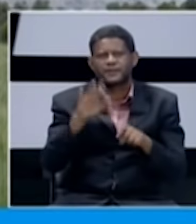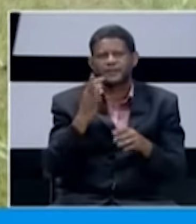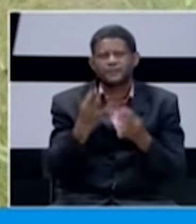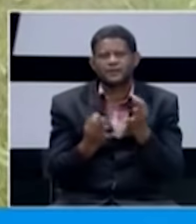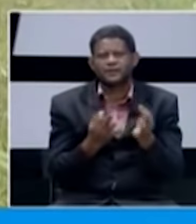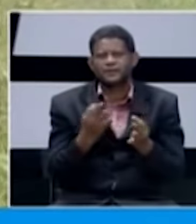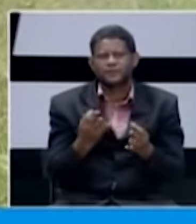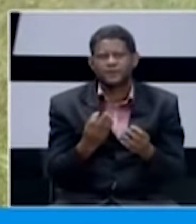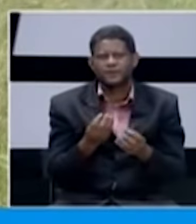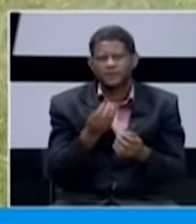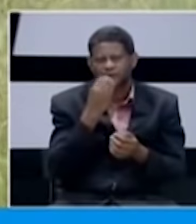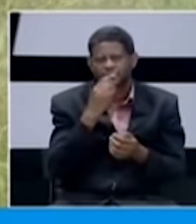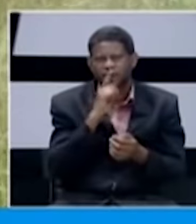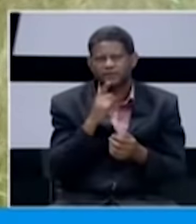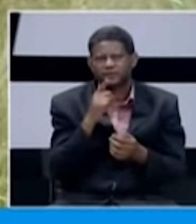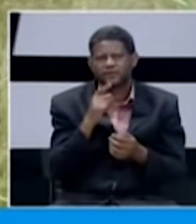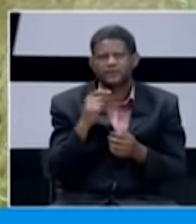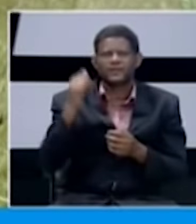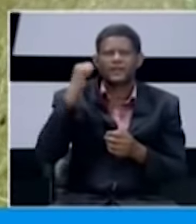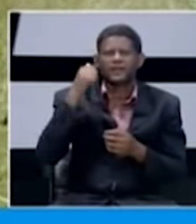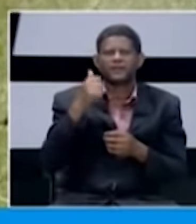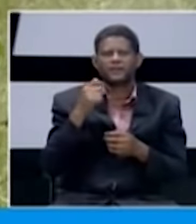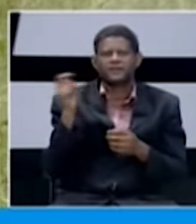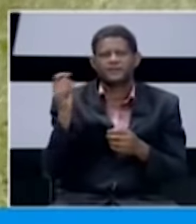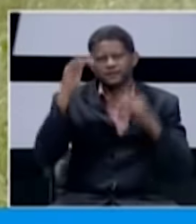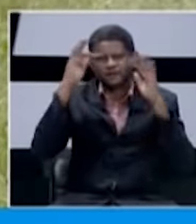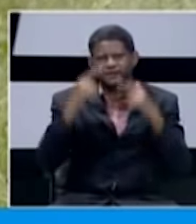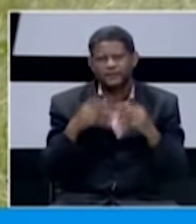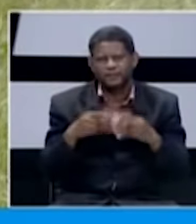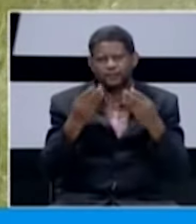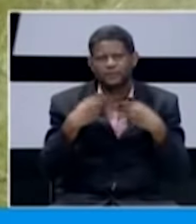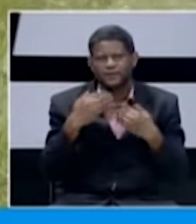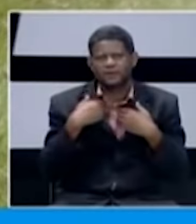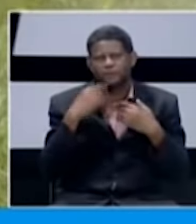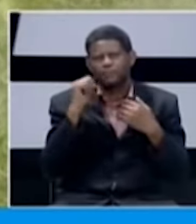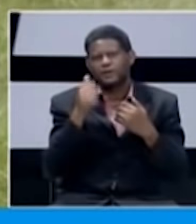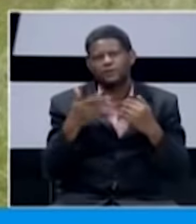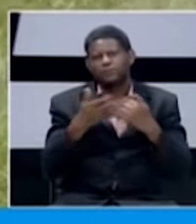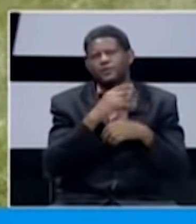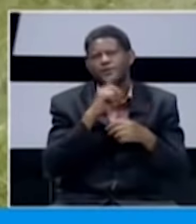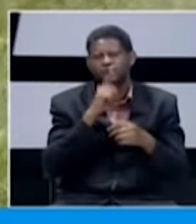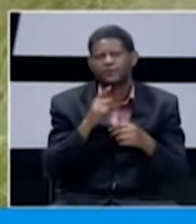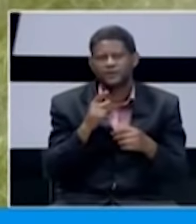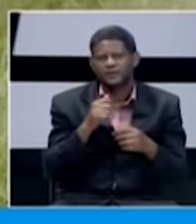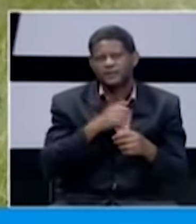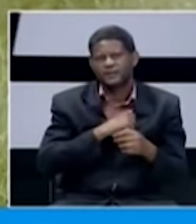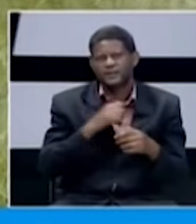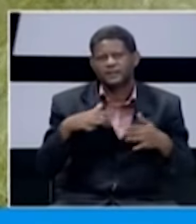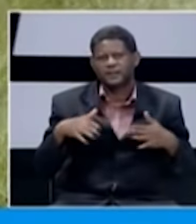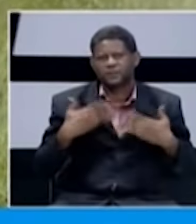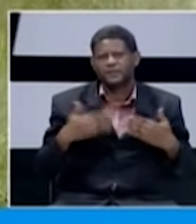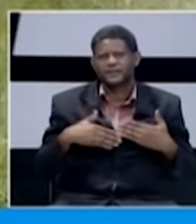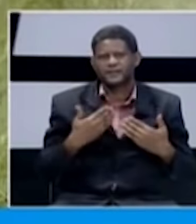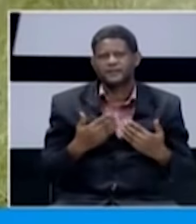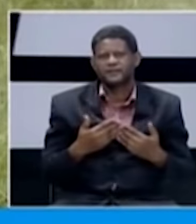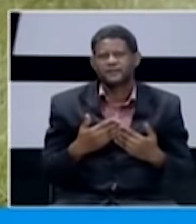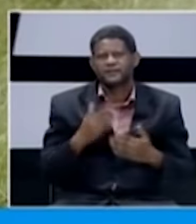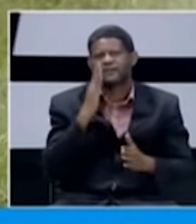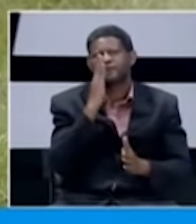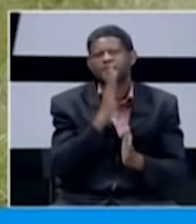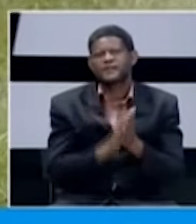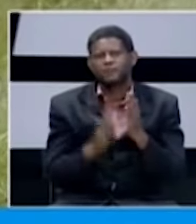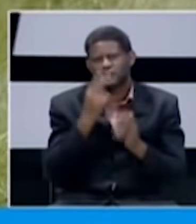خوز دحر وايزنا في مناني وعلي مهرت مالتي مهرتينا انو لان احنا تحقواسنا فوصام ايرينا